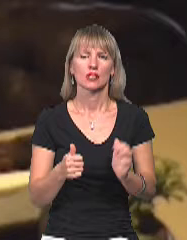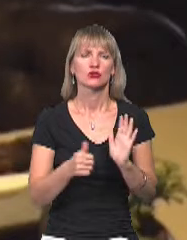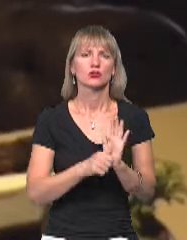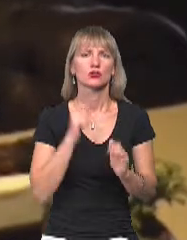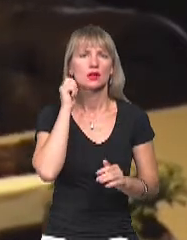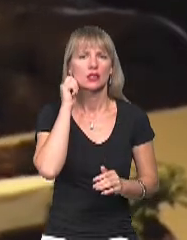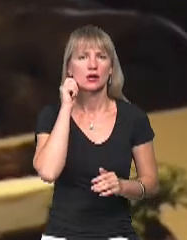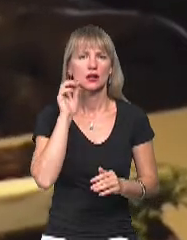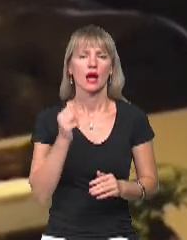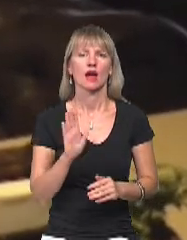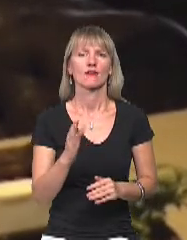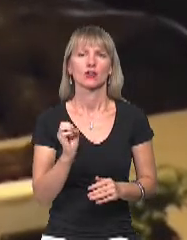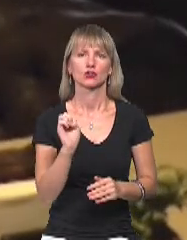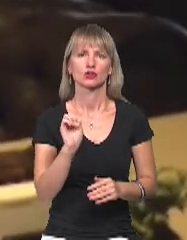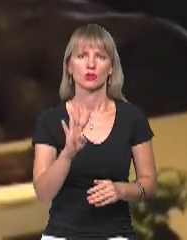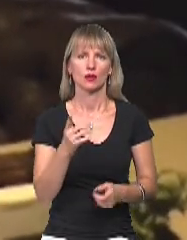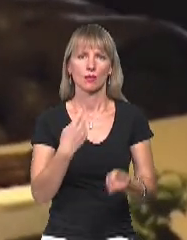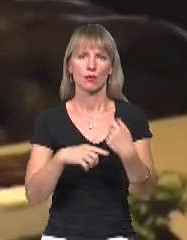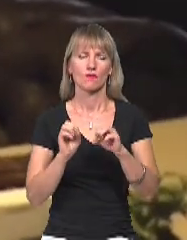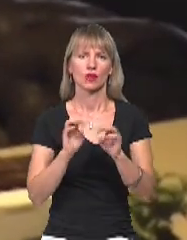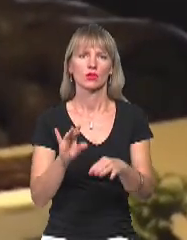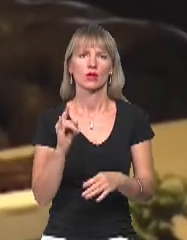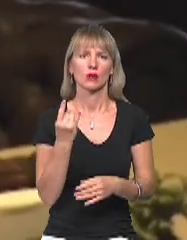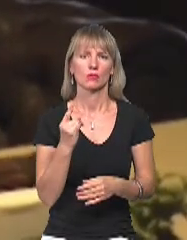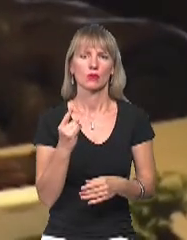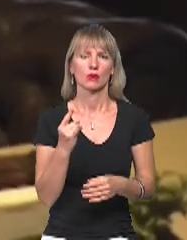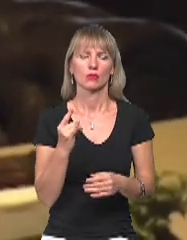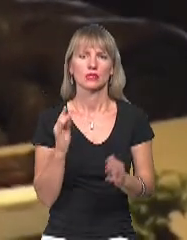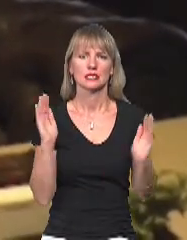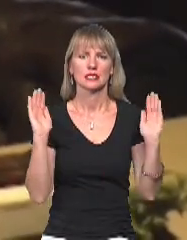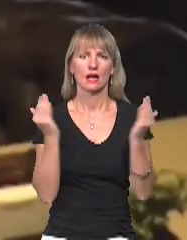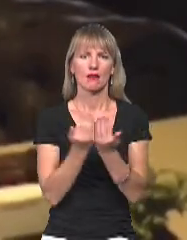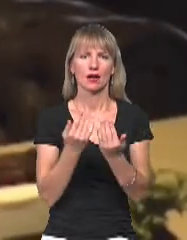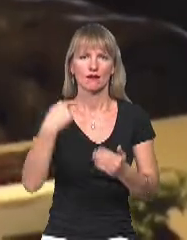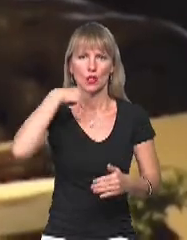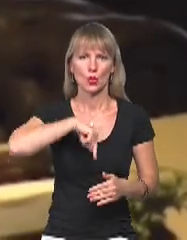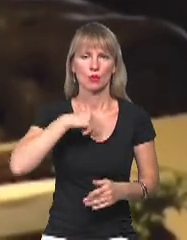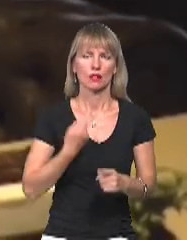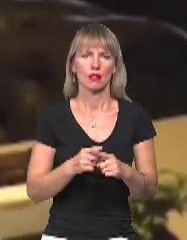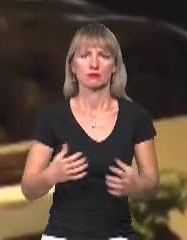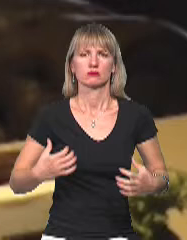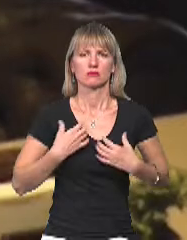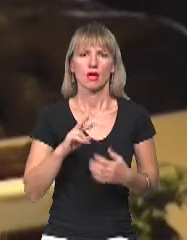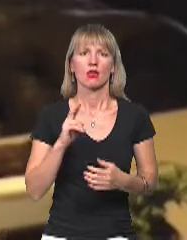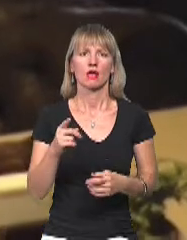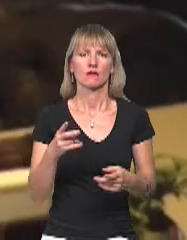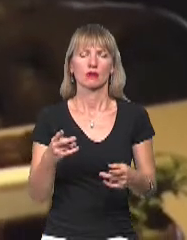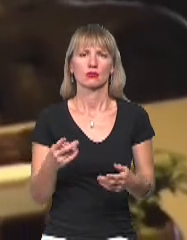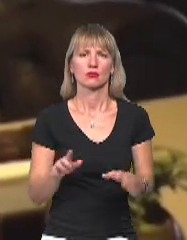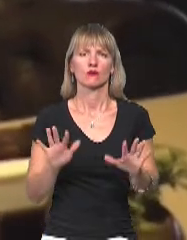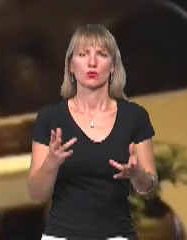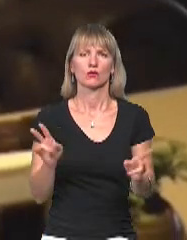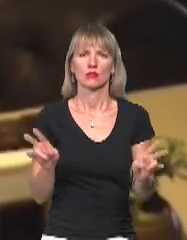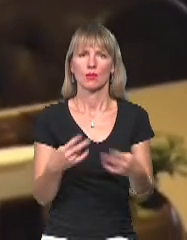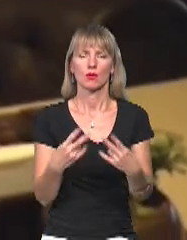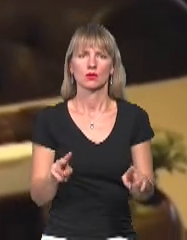а у 14 повернули до дитячого будинку. І дитина замикається в собі. Для неї це жахливо, як вона не стала потрібною.